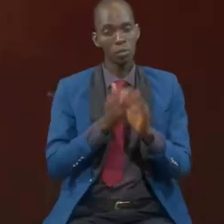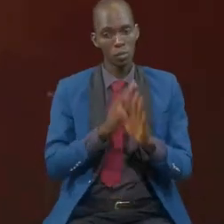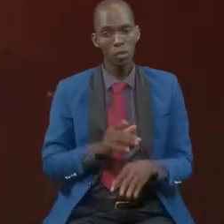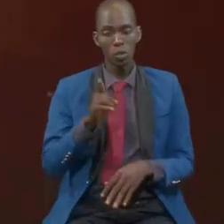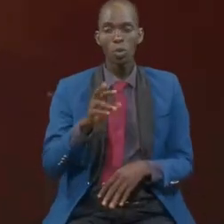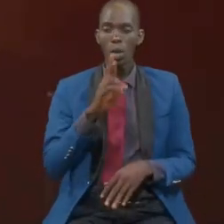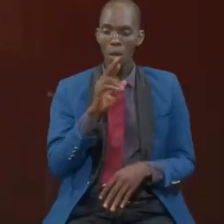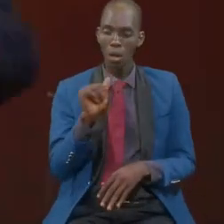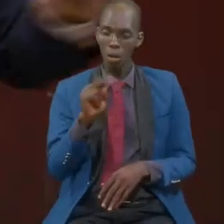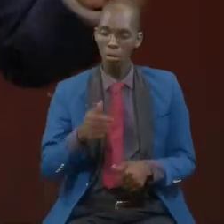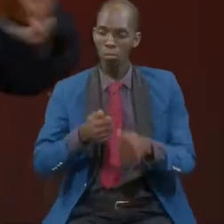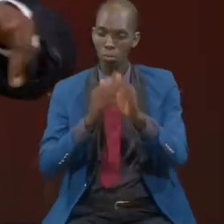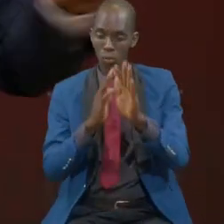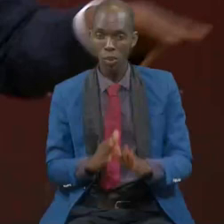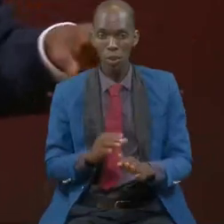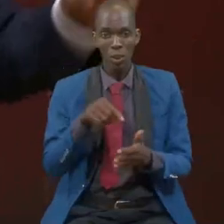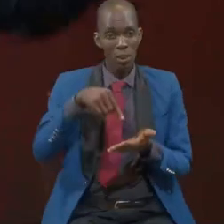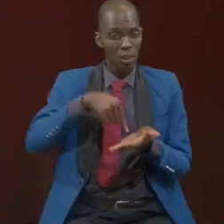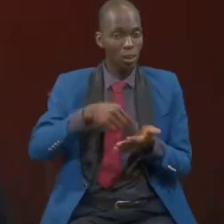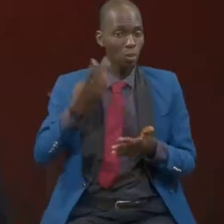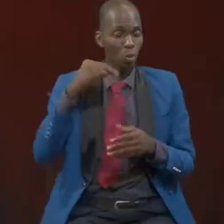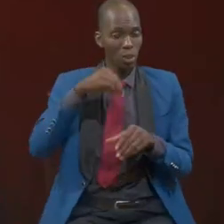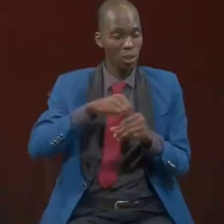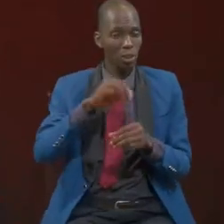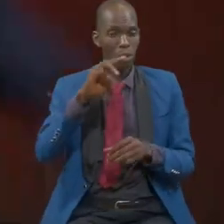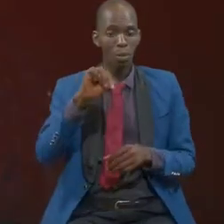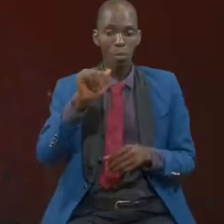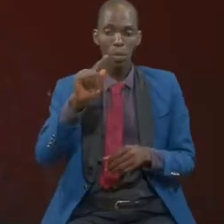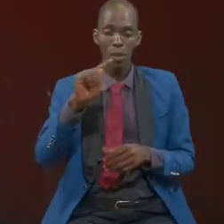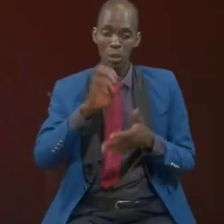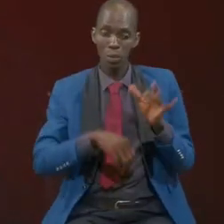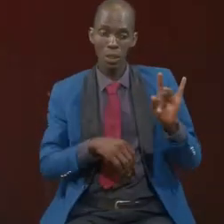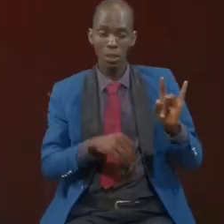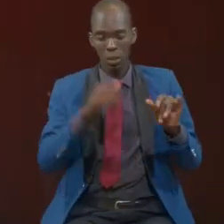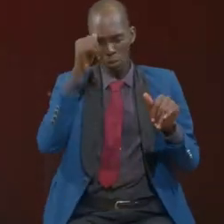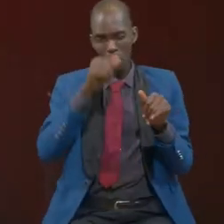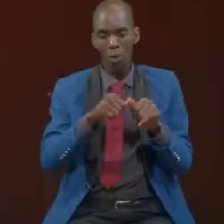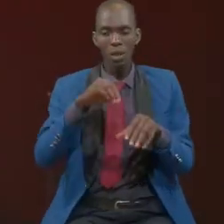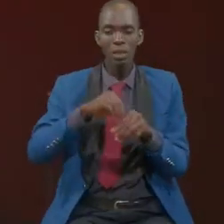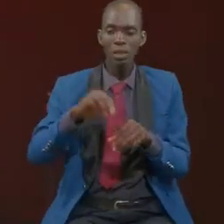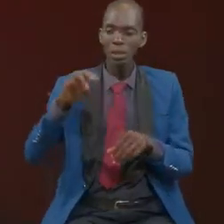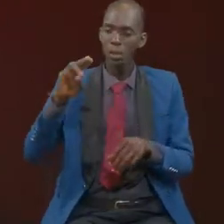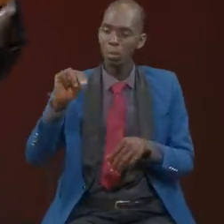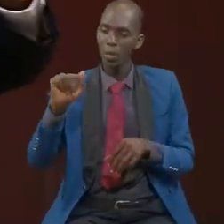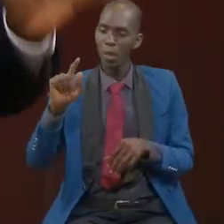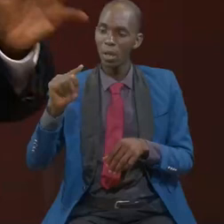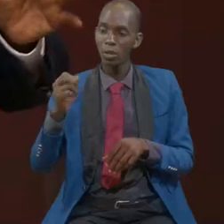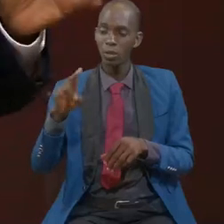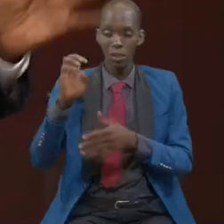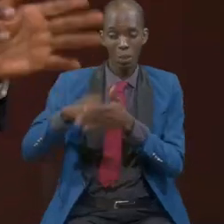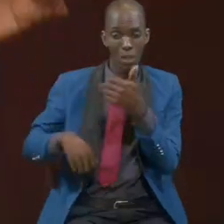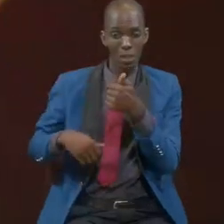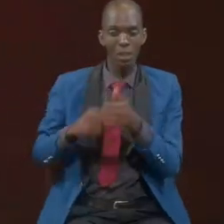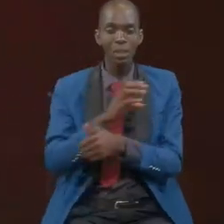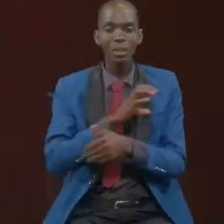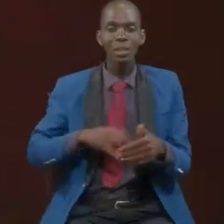apôtres, mais comprenez, c'est Matthieu 18, au chapitre 10, il les a envoyés deux à deux,